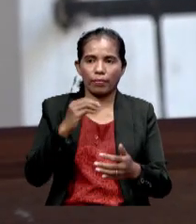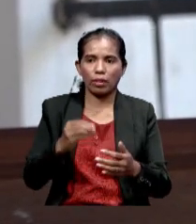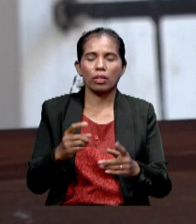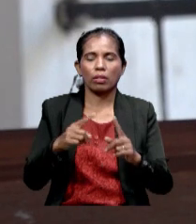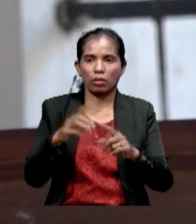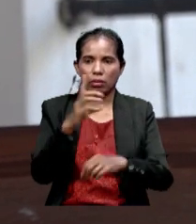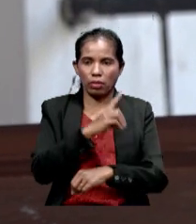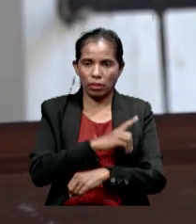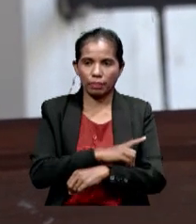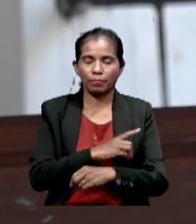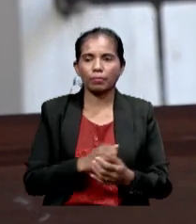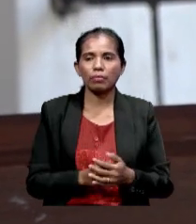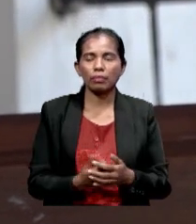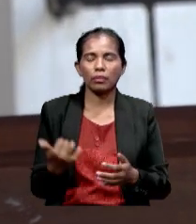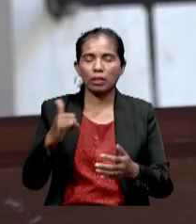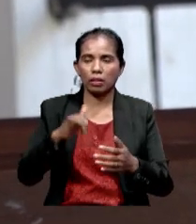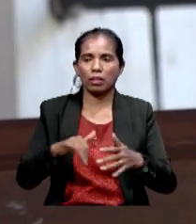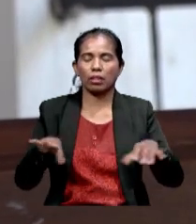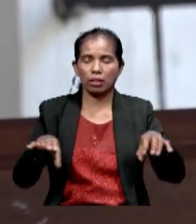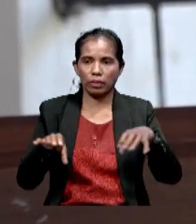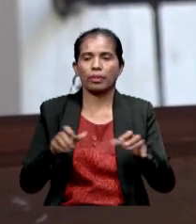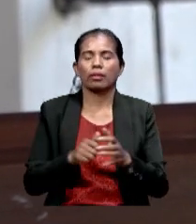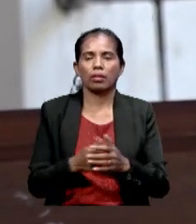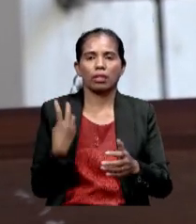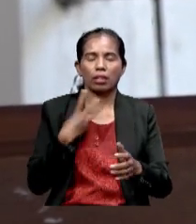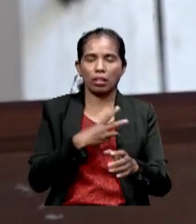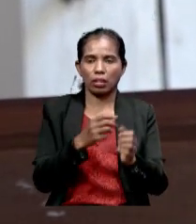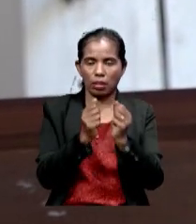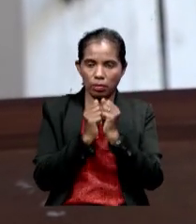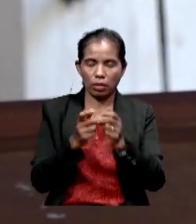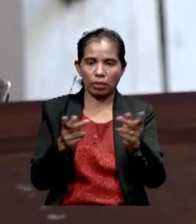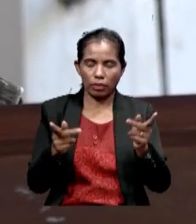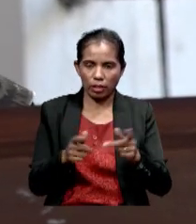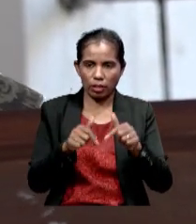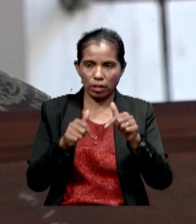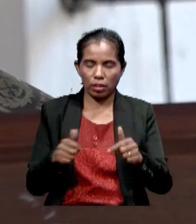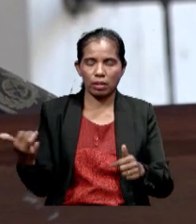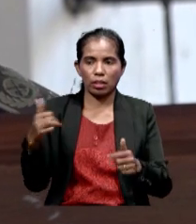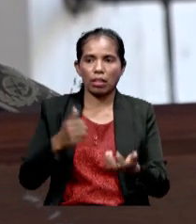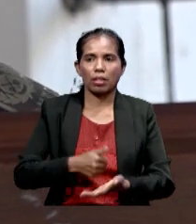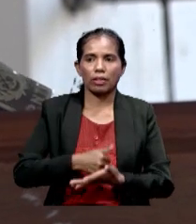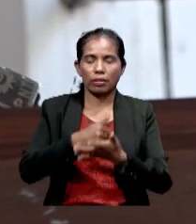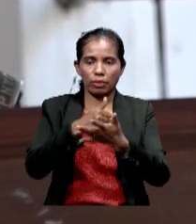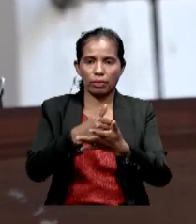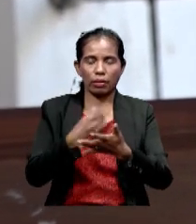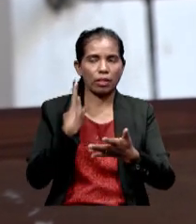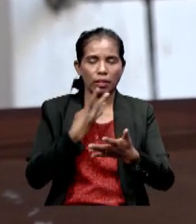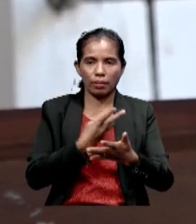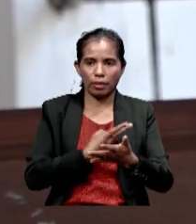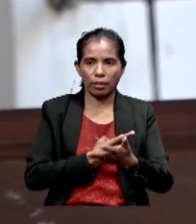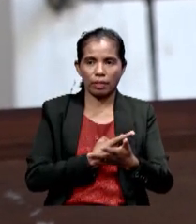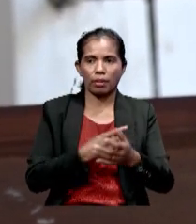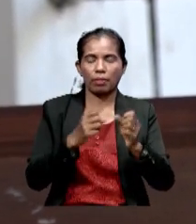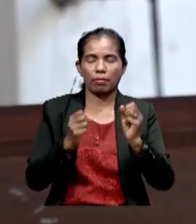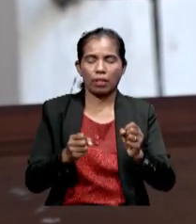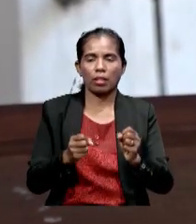lorong, sirene esforsu, maka uhin lorong, ita hamutu ya fatin dane, sirene poyu, ita tebel halang tentang semintu, ba divisi